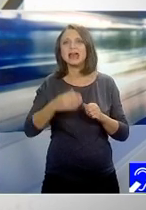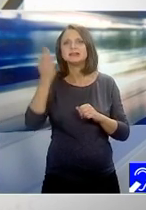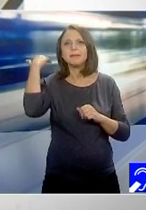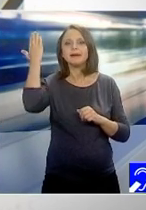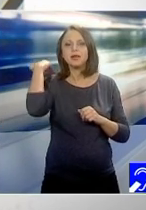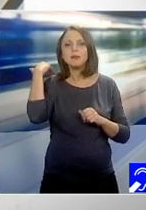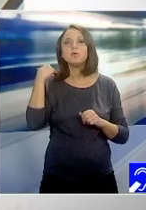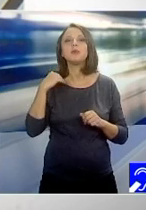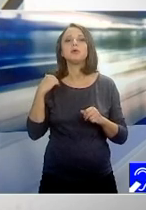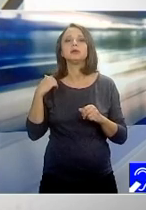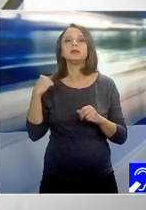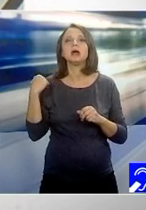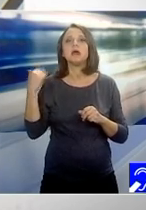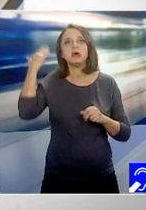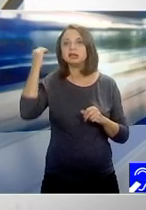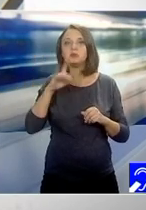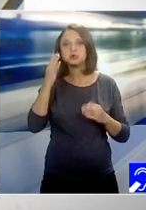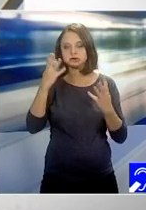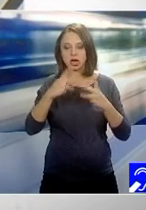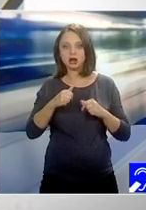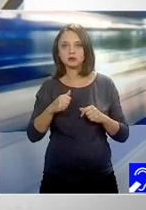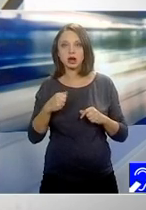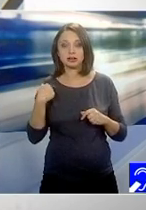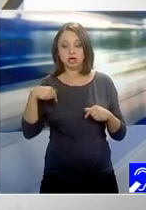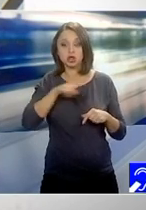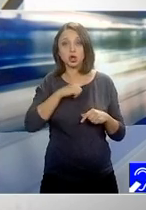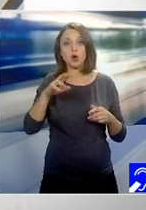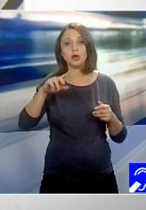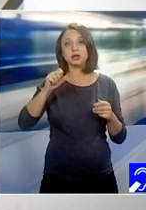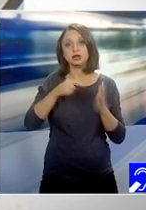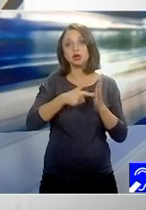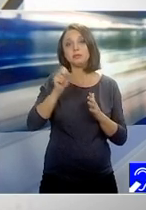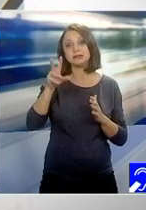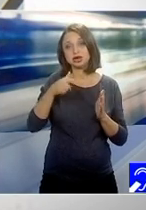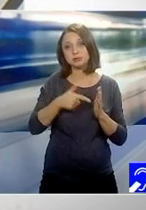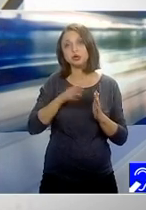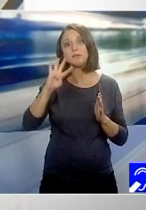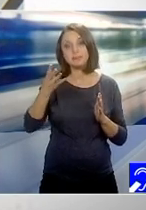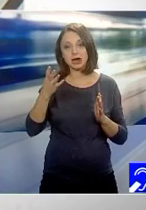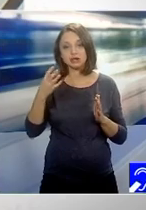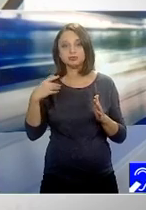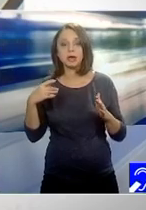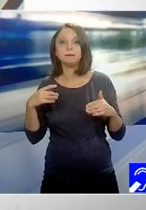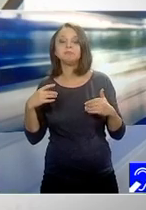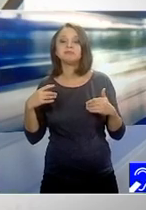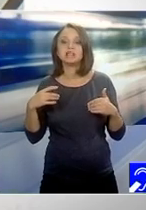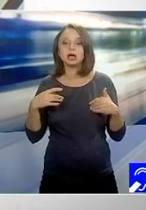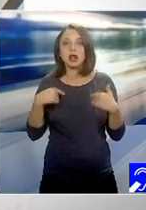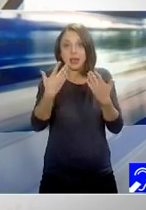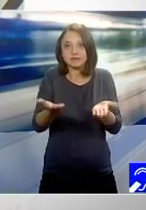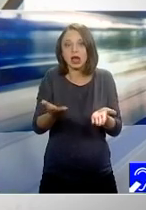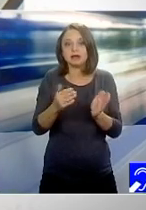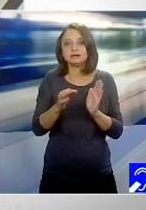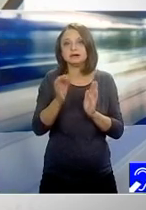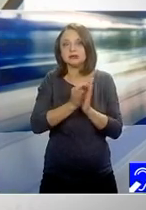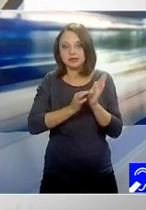nu au fost constatate, au fost constatate de către noi în 2013-2014. Noi le-am pus la dispoziție celor de la Greenpeace și au făcut un material